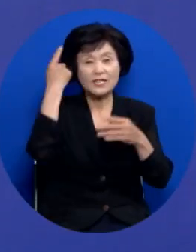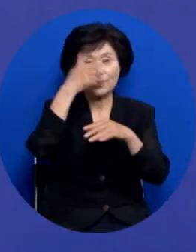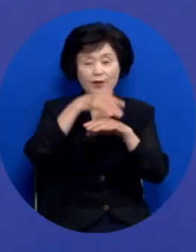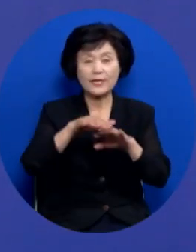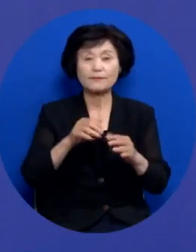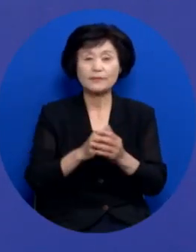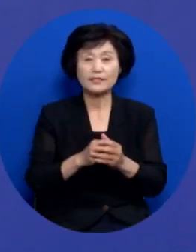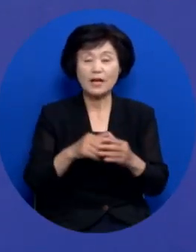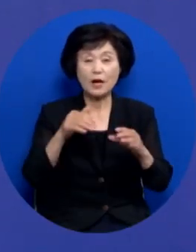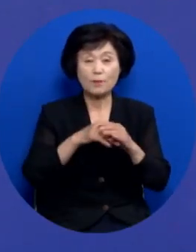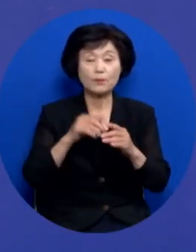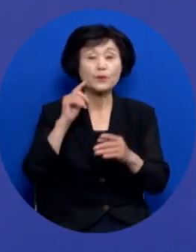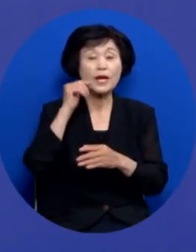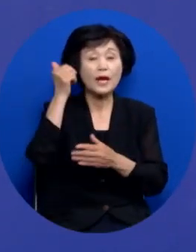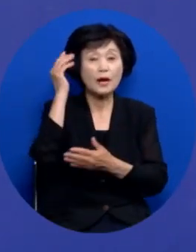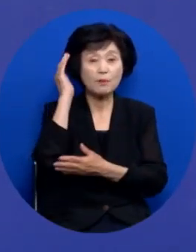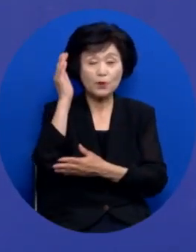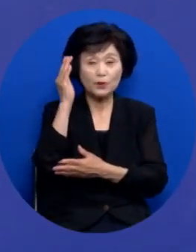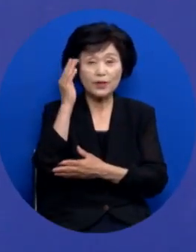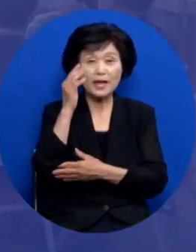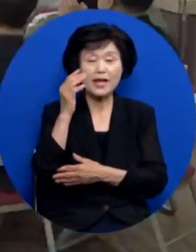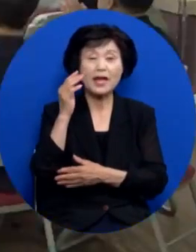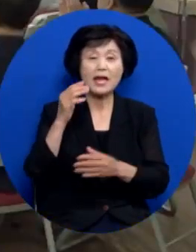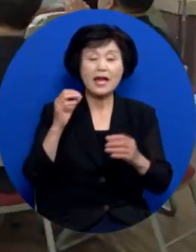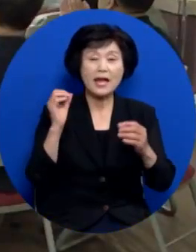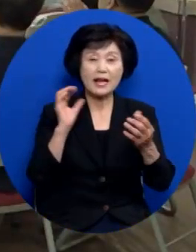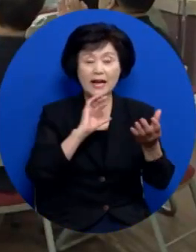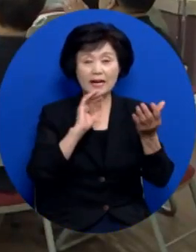2023 문화목회 간담회 허브가 열렸습니다